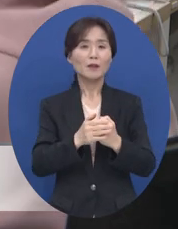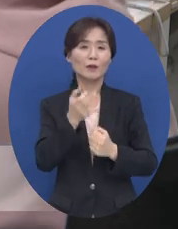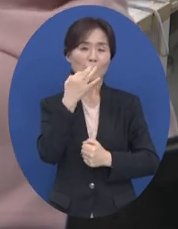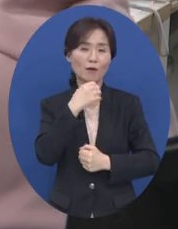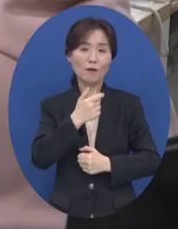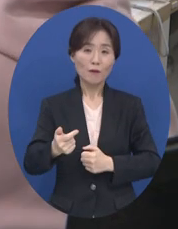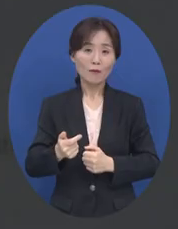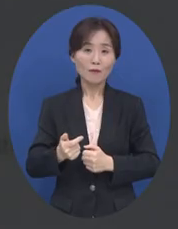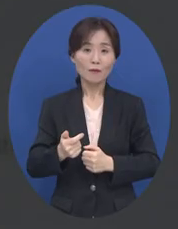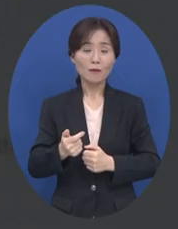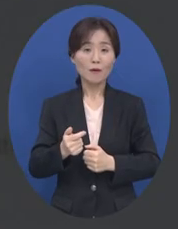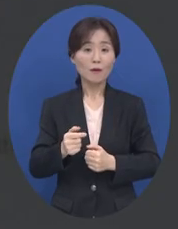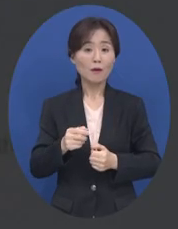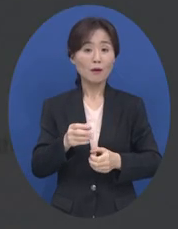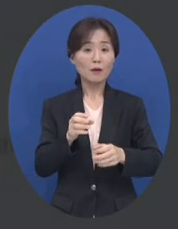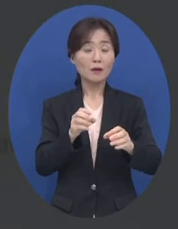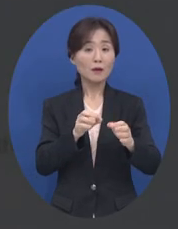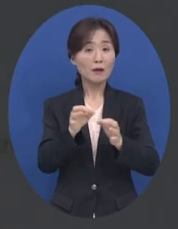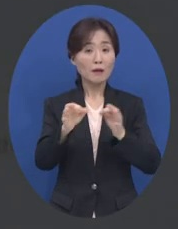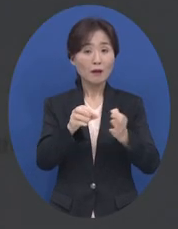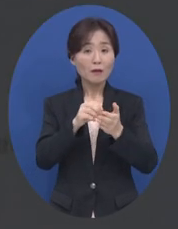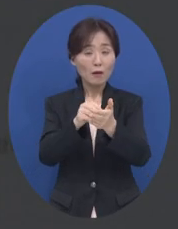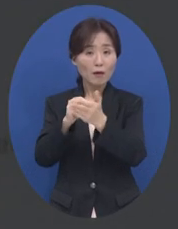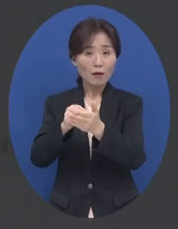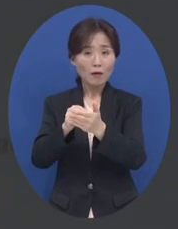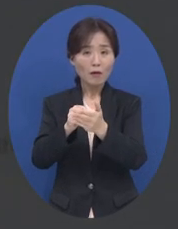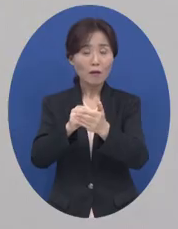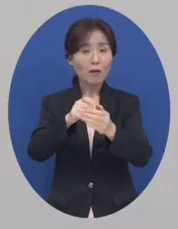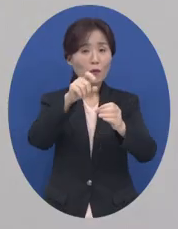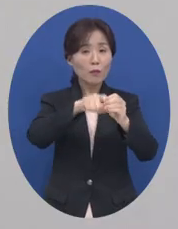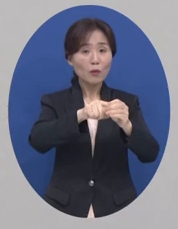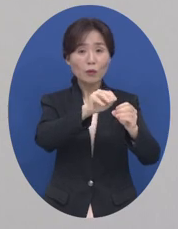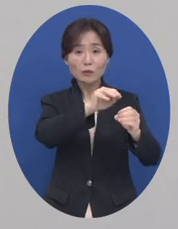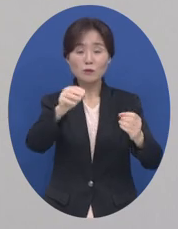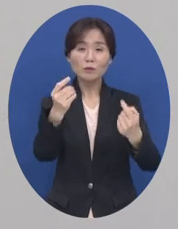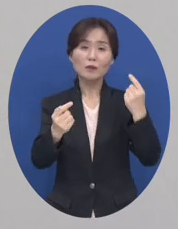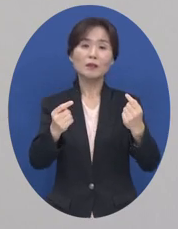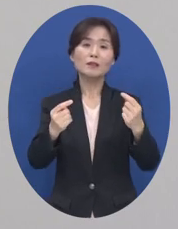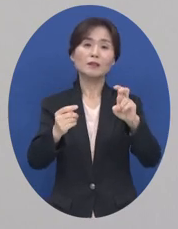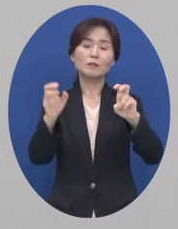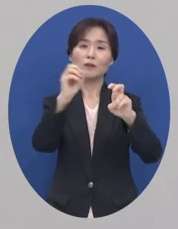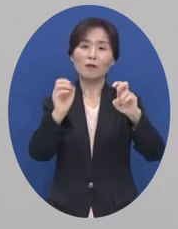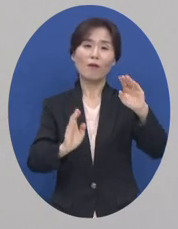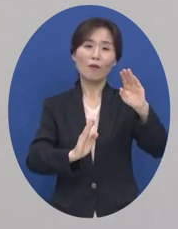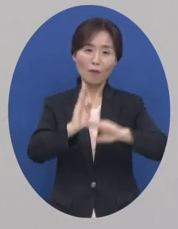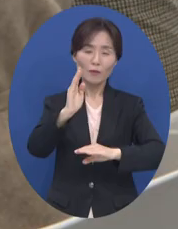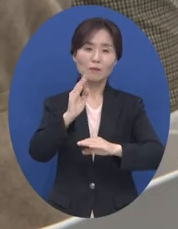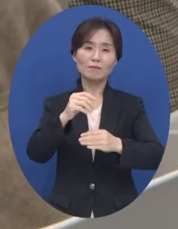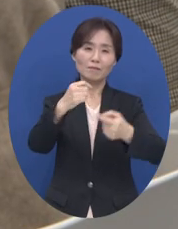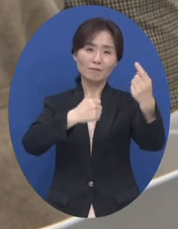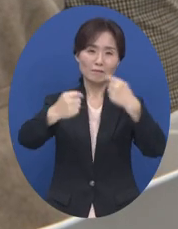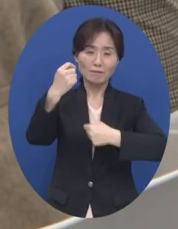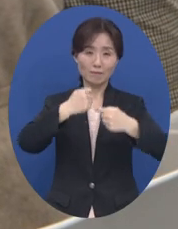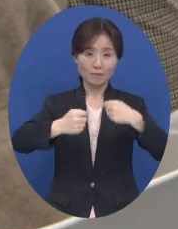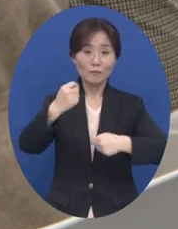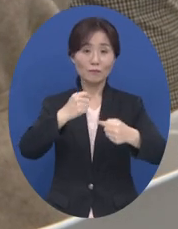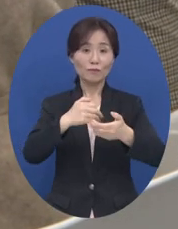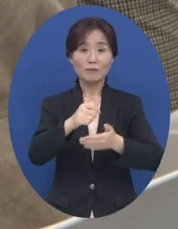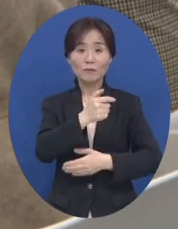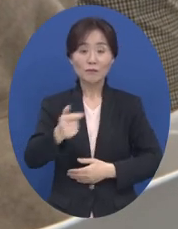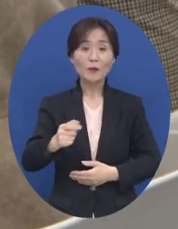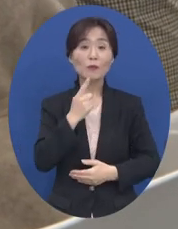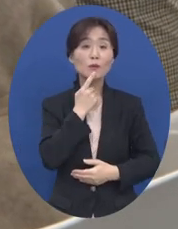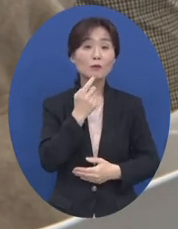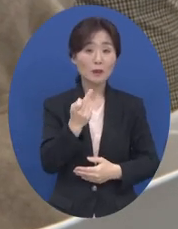가맹점 등록에서 목표치보다 20%를 넘는 훨씬 많은 상인들이 신청한 상태입니다. 오산시의